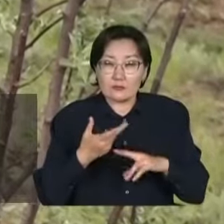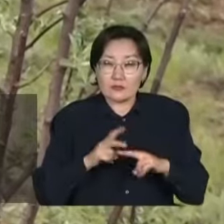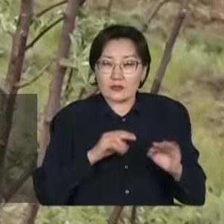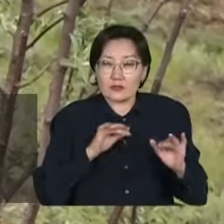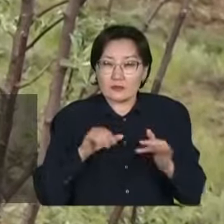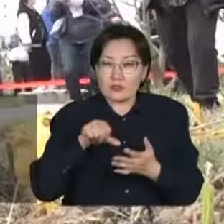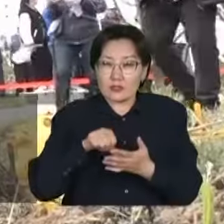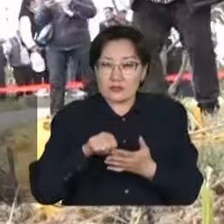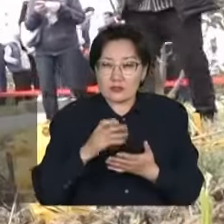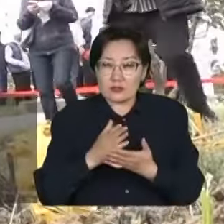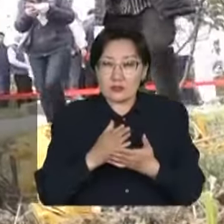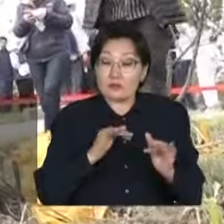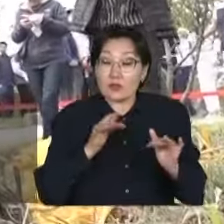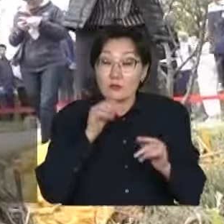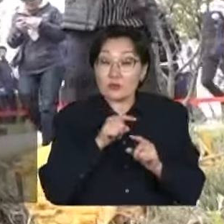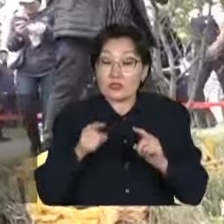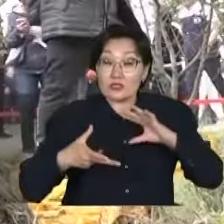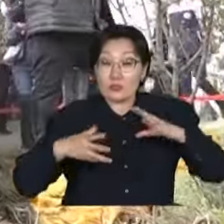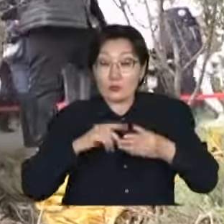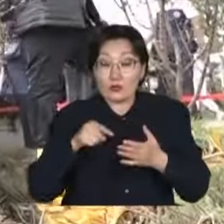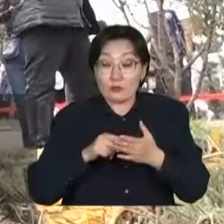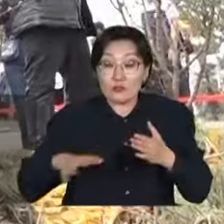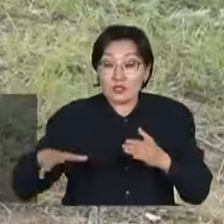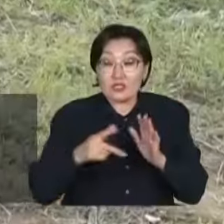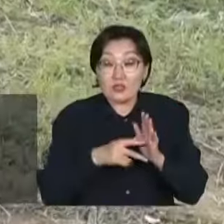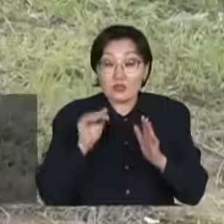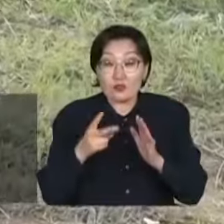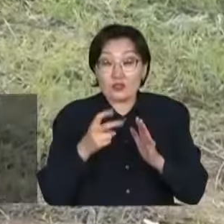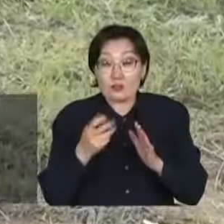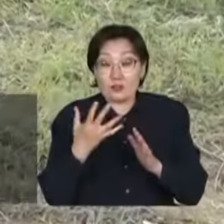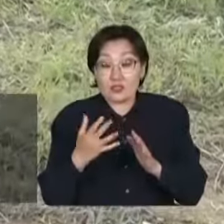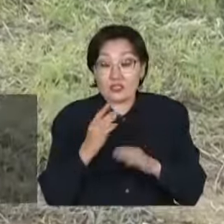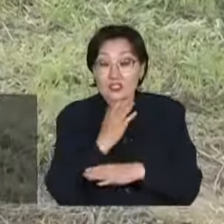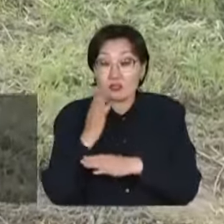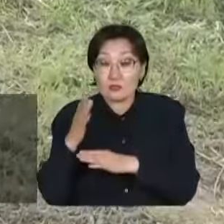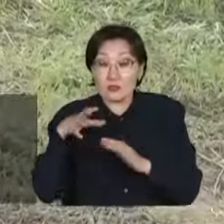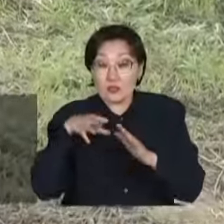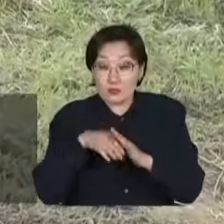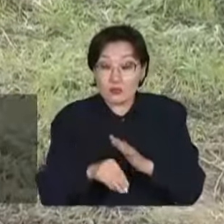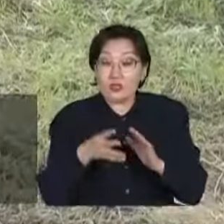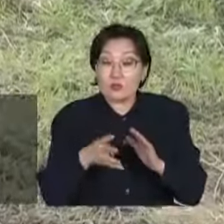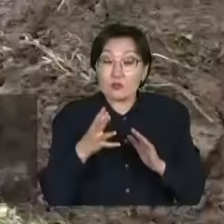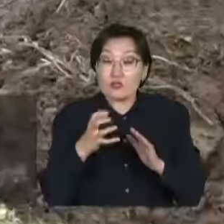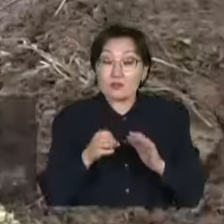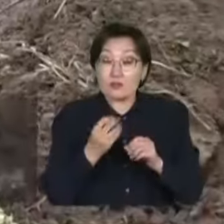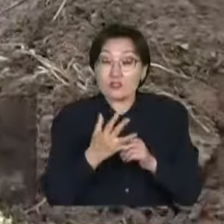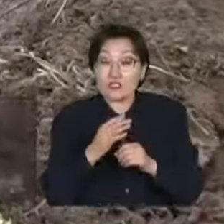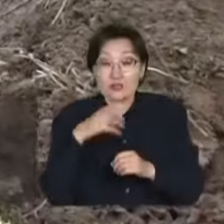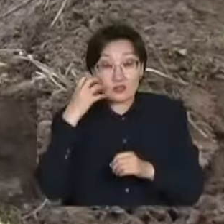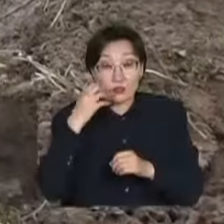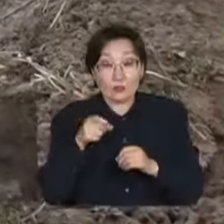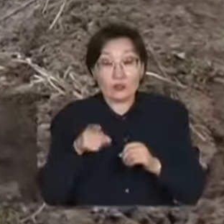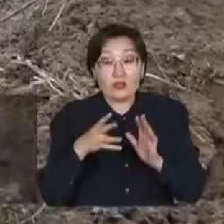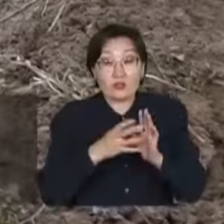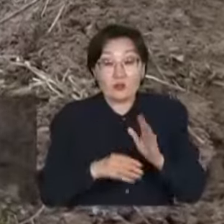сенбілікке келіп отырмыз. Науқан барысында жалпы қала бойынша 8205 жасыл желек, соның ішінде 4515 жеміс,